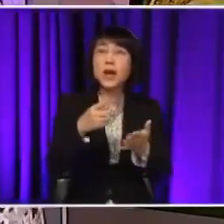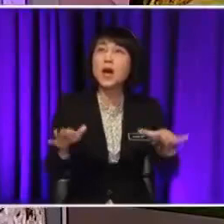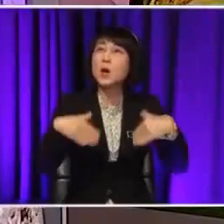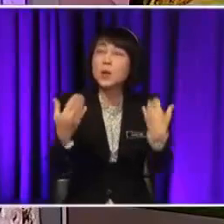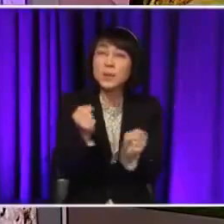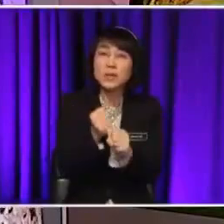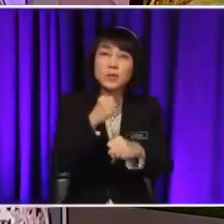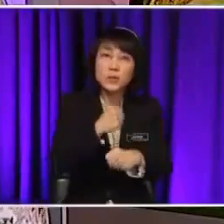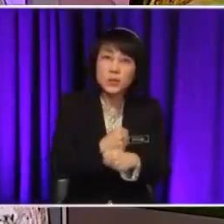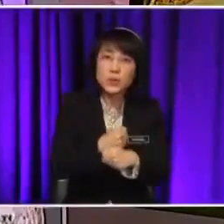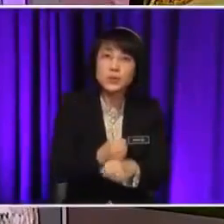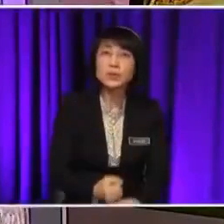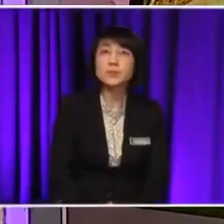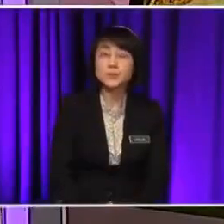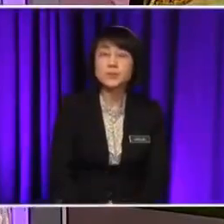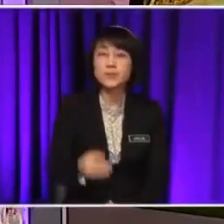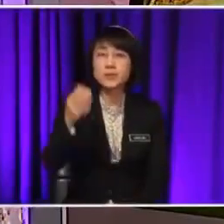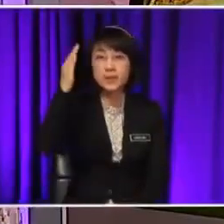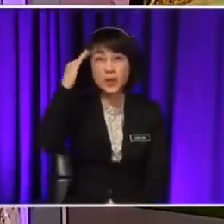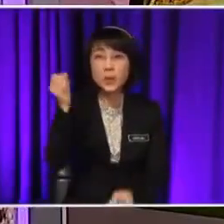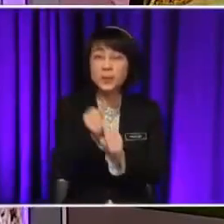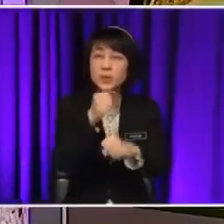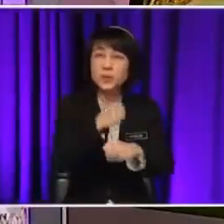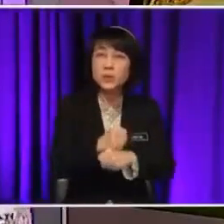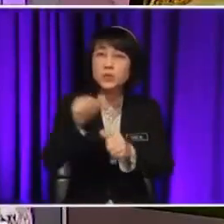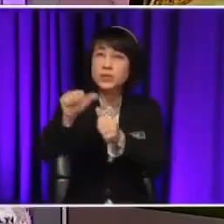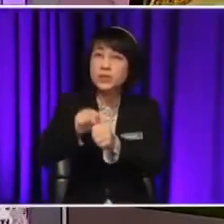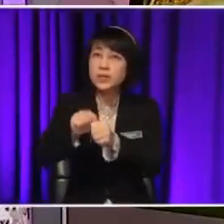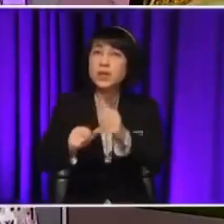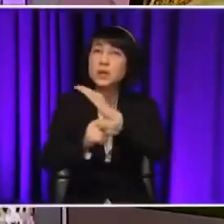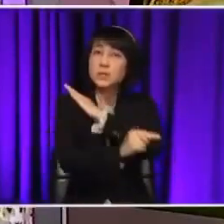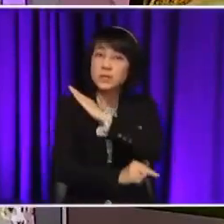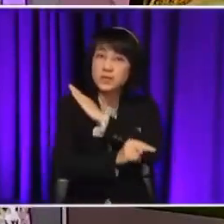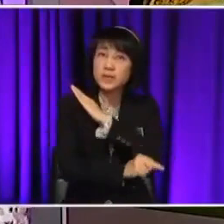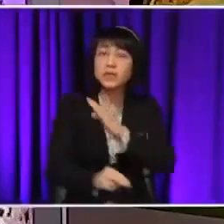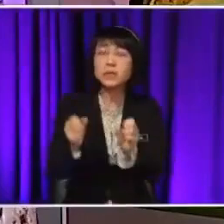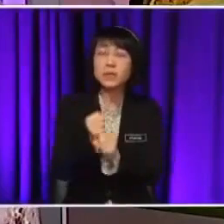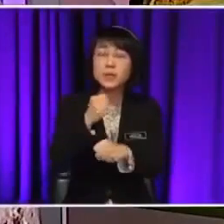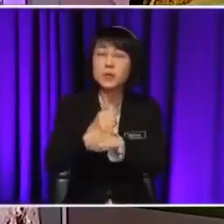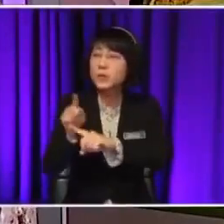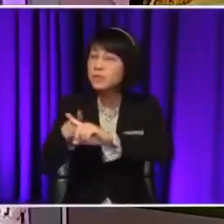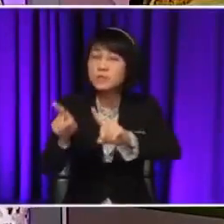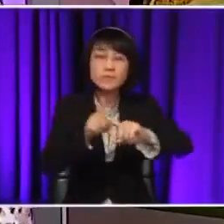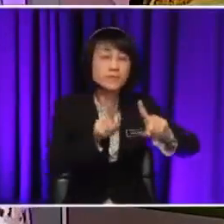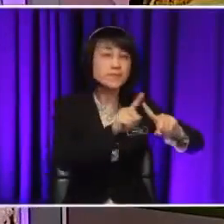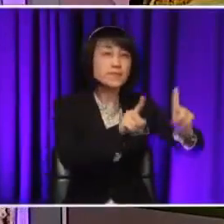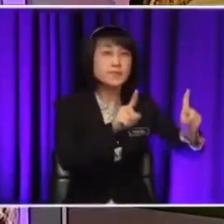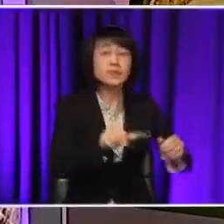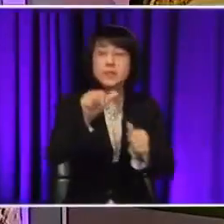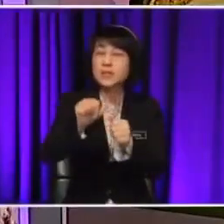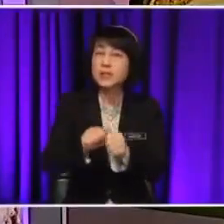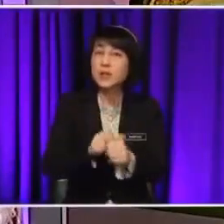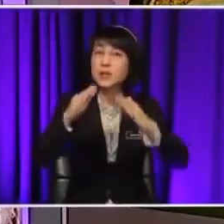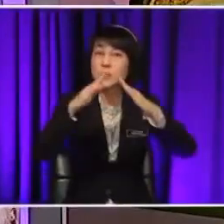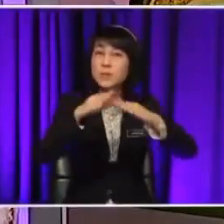dia? Kalau rumah Limas bentuknya macam mana? Sebab setiap negeri bentuknya berbeza-beza Fizi. Betul cikgu. Okey, setiap rumah